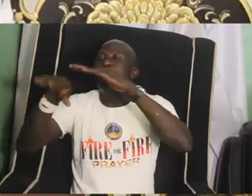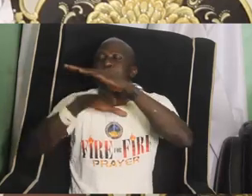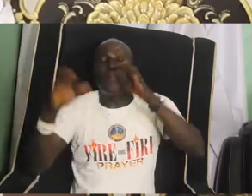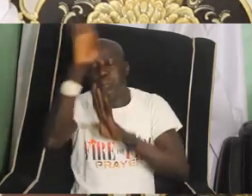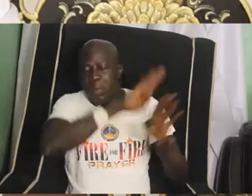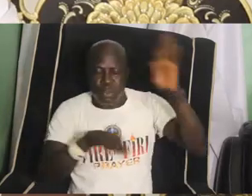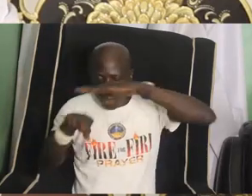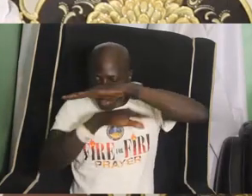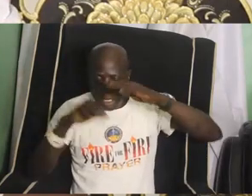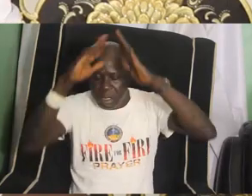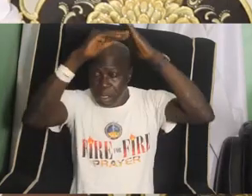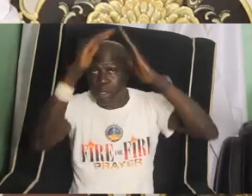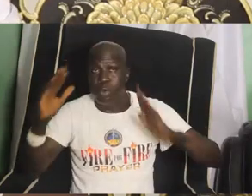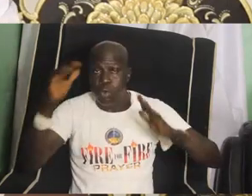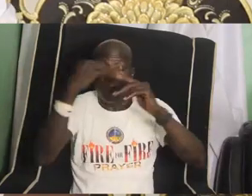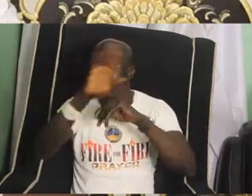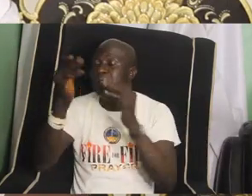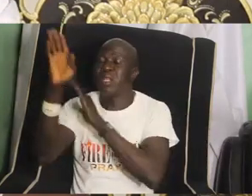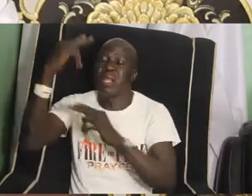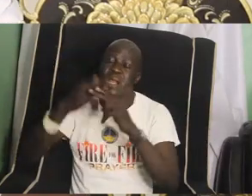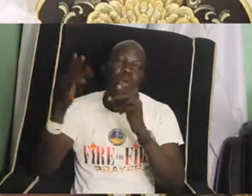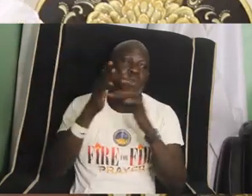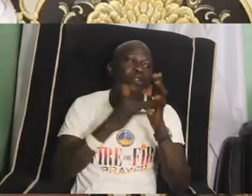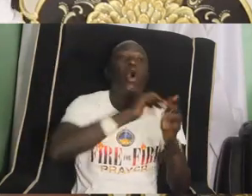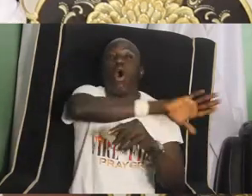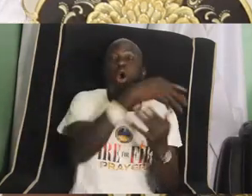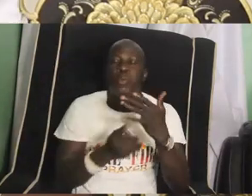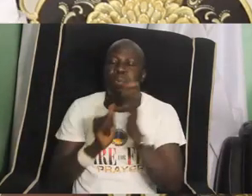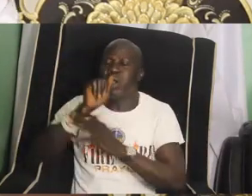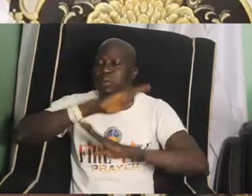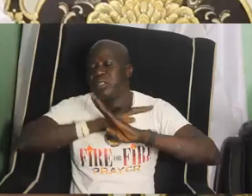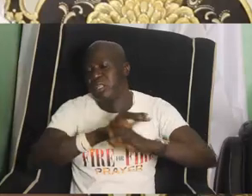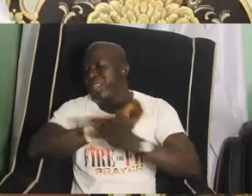ṣẹ́. Rẹ́bù Dàláyà Kàṣá. Gbogbo ẹ̀ tẹ́ ṣe